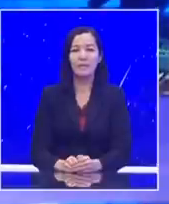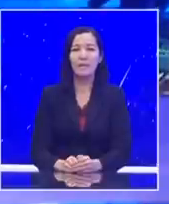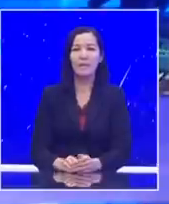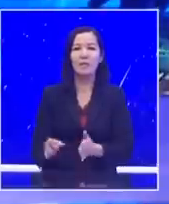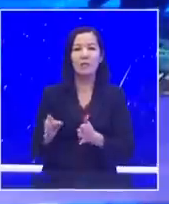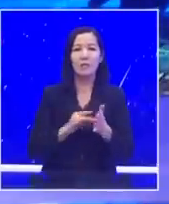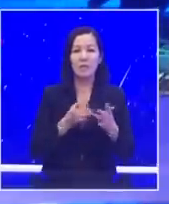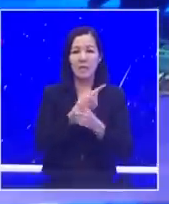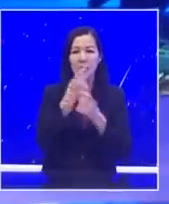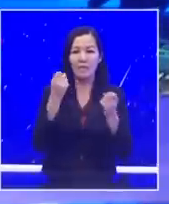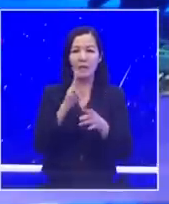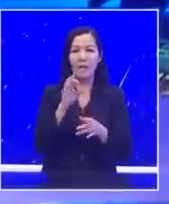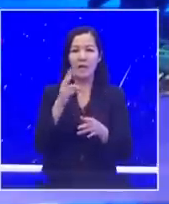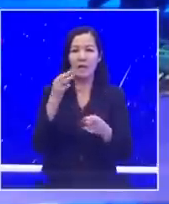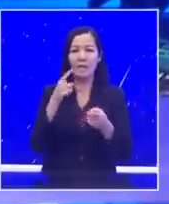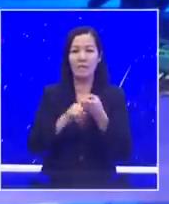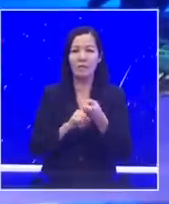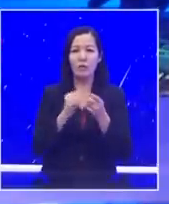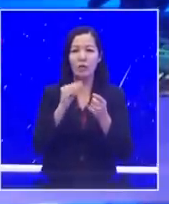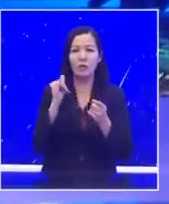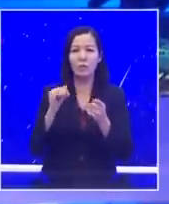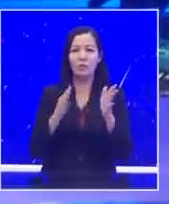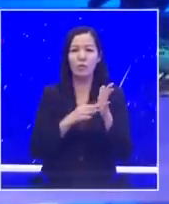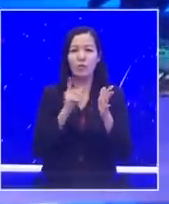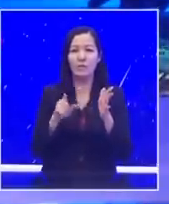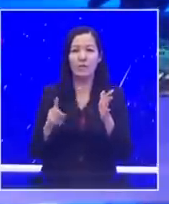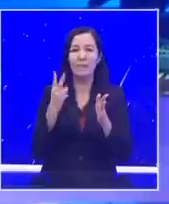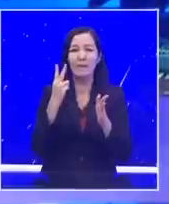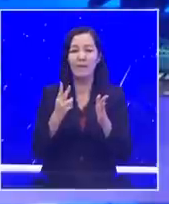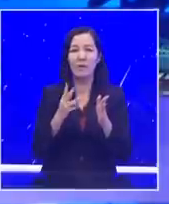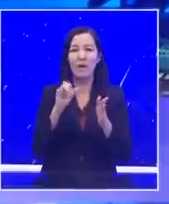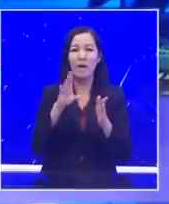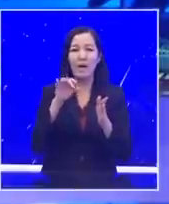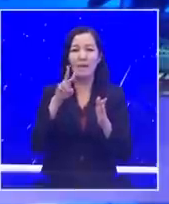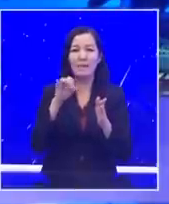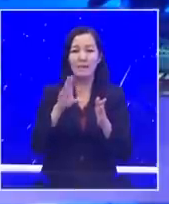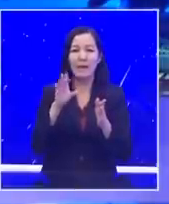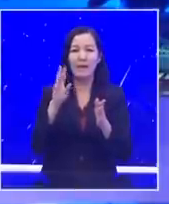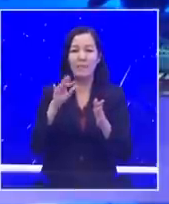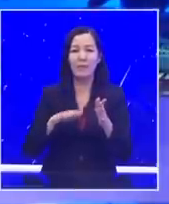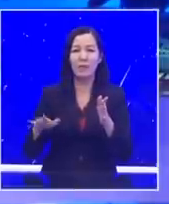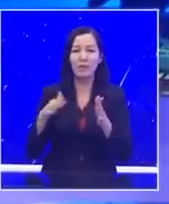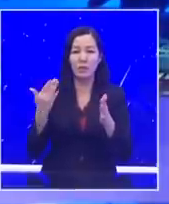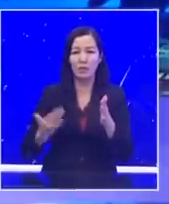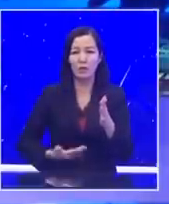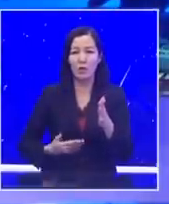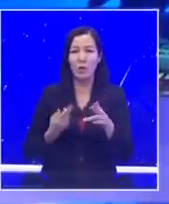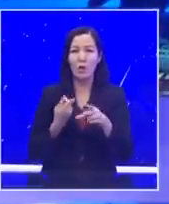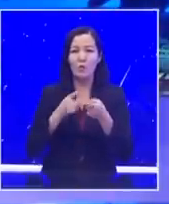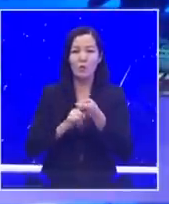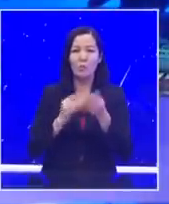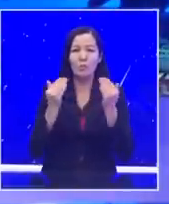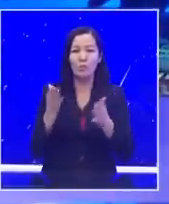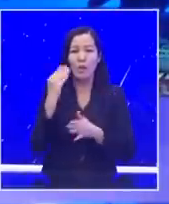Жедел хабарлама. Коронавирус жұқтырған 7 сулық 9 адамның екеуі Асыларман кешенінің тұрғындары екені анықталды. Осыған сәйкес